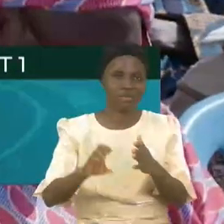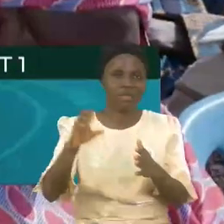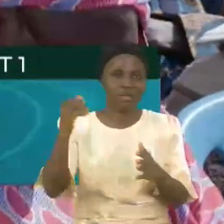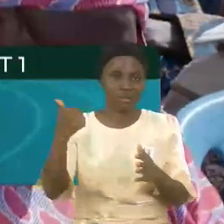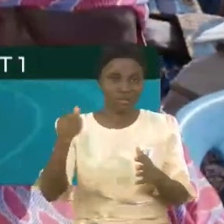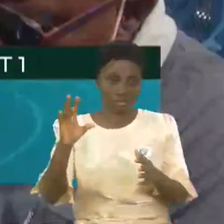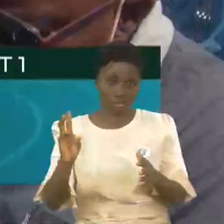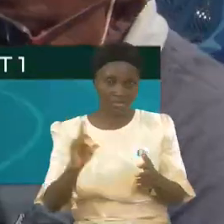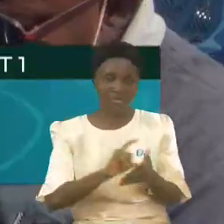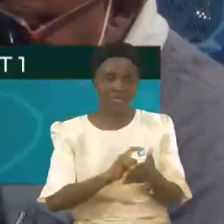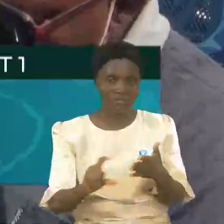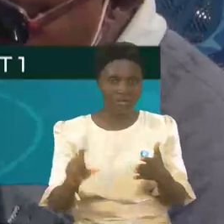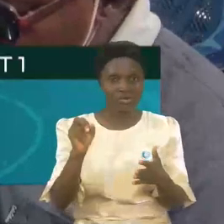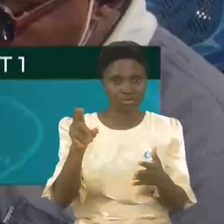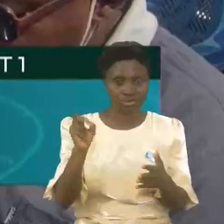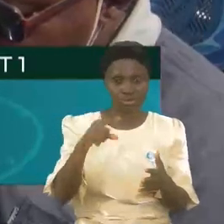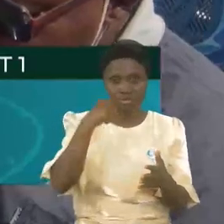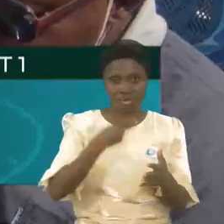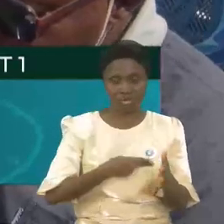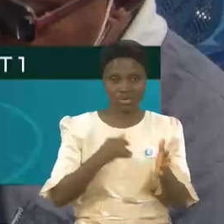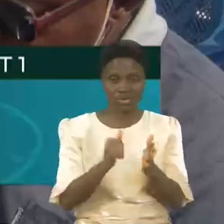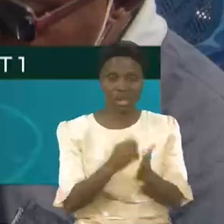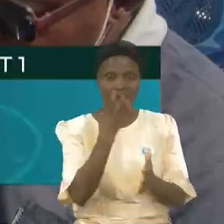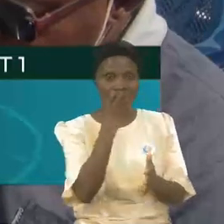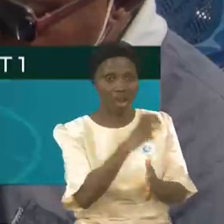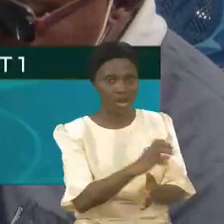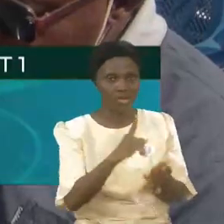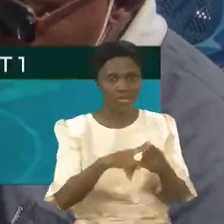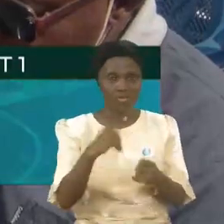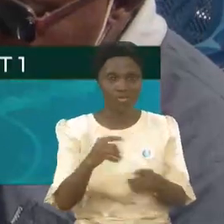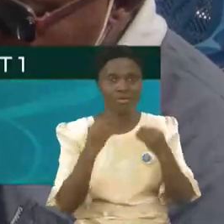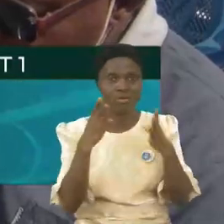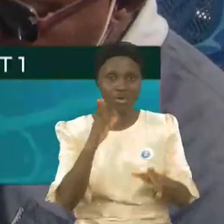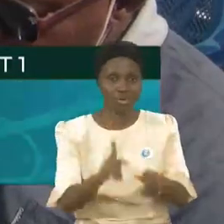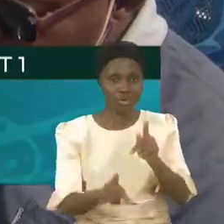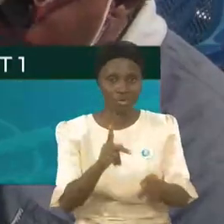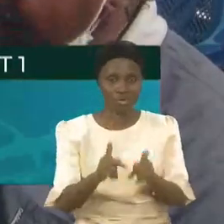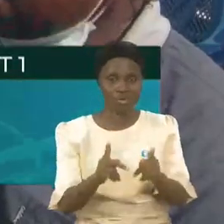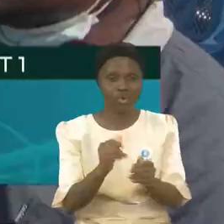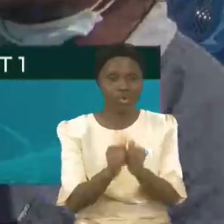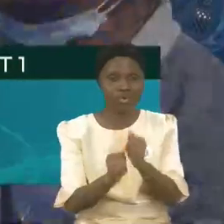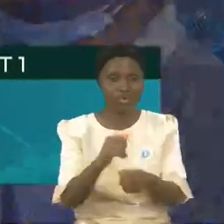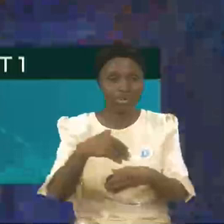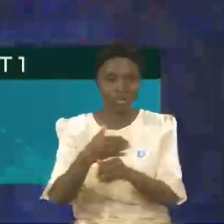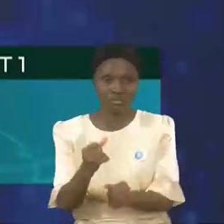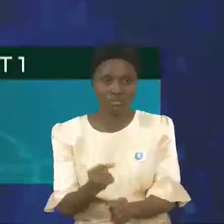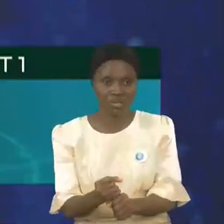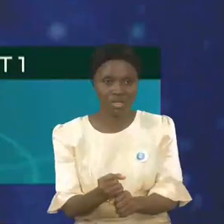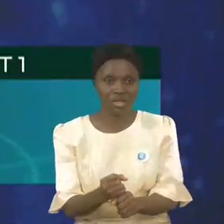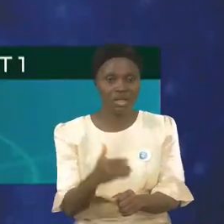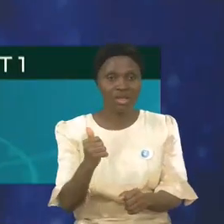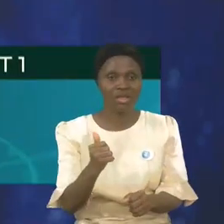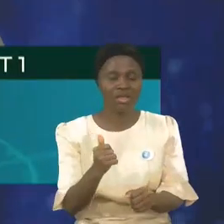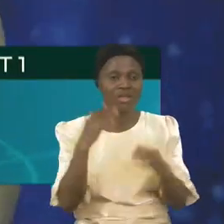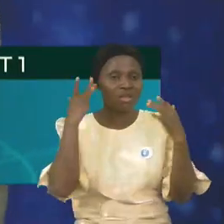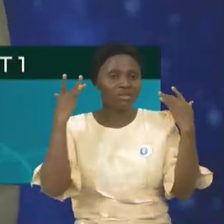et saillie 17 et saillie 17 et le verset 12 qui dit ici 17